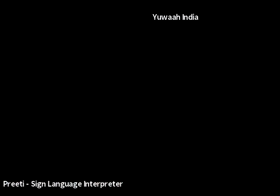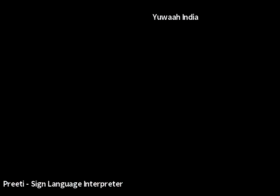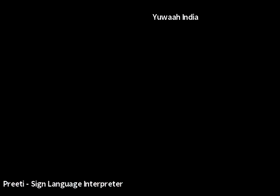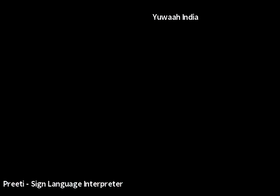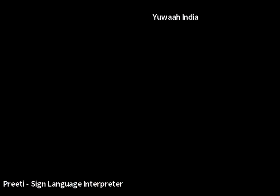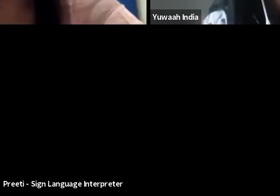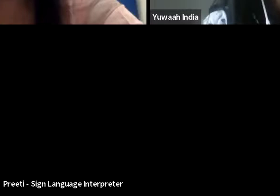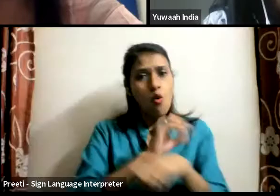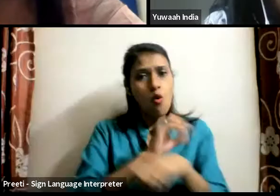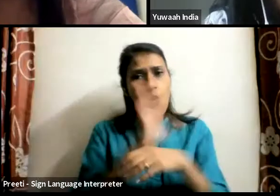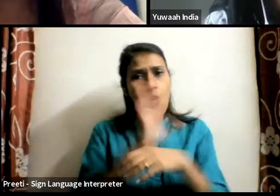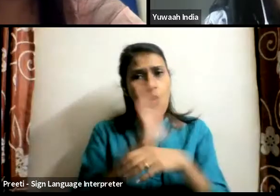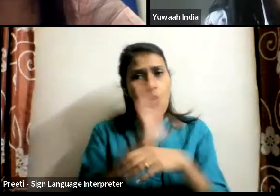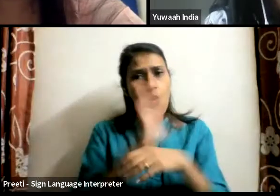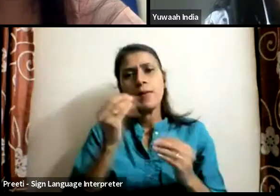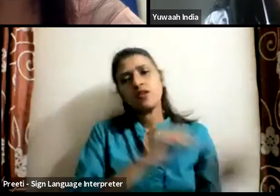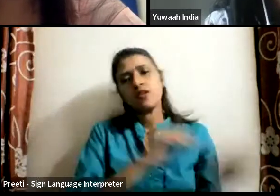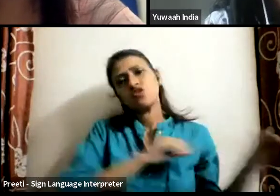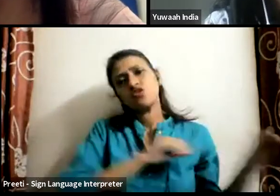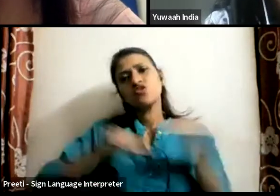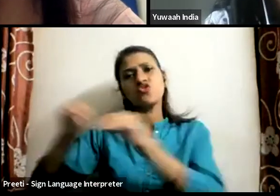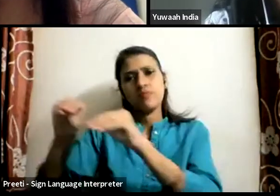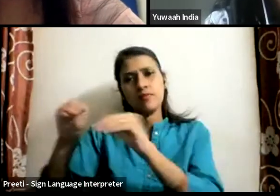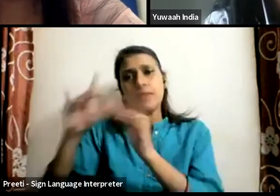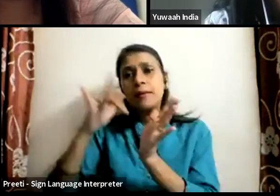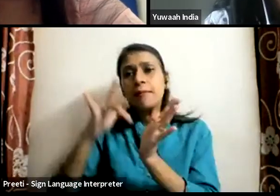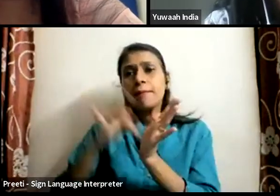आपको टाइम की जरूरतें पूरी हो जाएंगी।